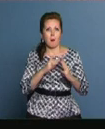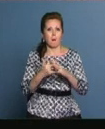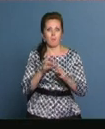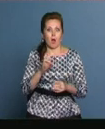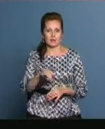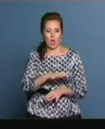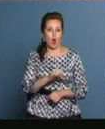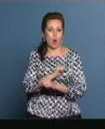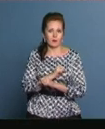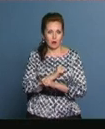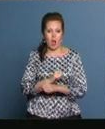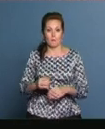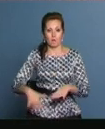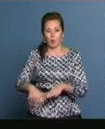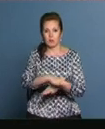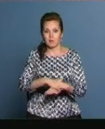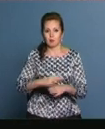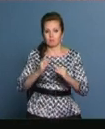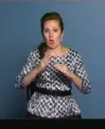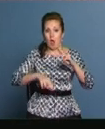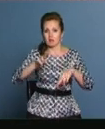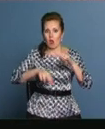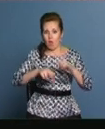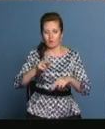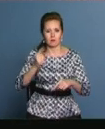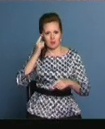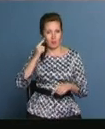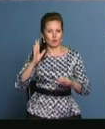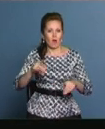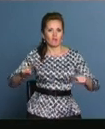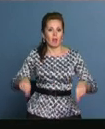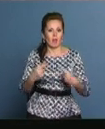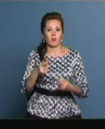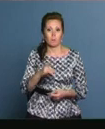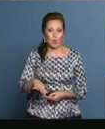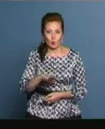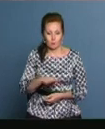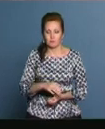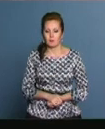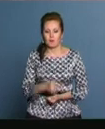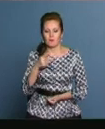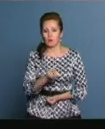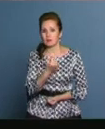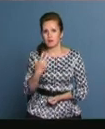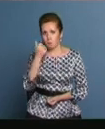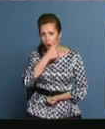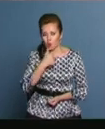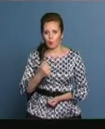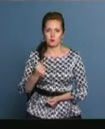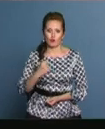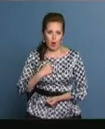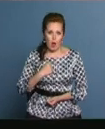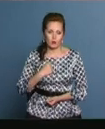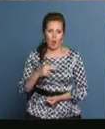этот пустырь ярцы решили, как только стало известно. В поселке восстановят пруд. В 2013 году, к сожалению, пруд был